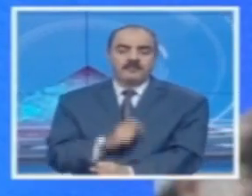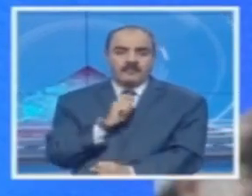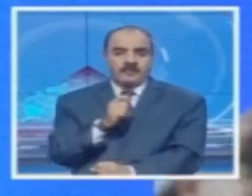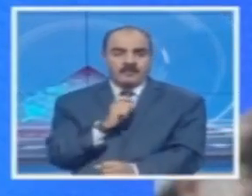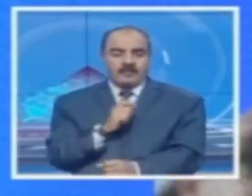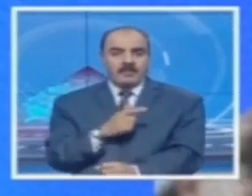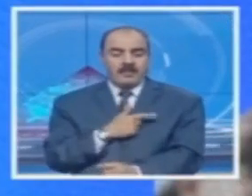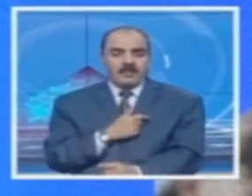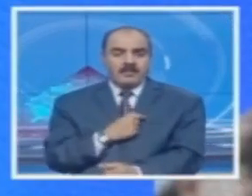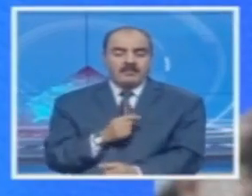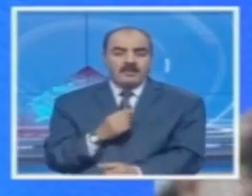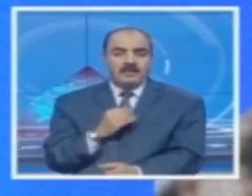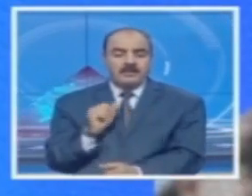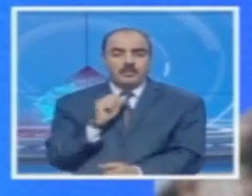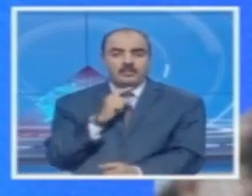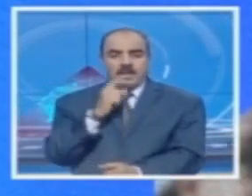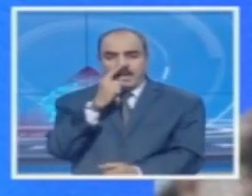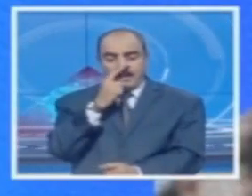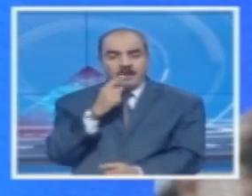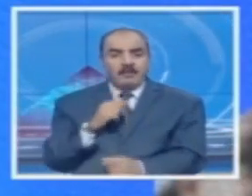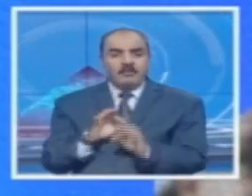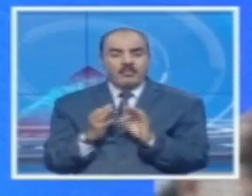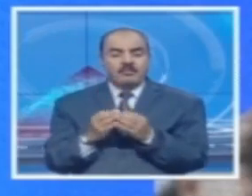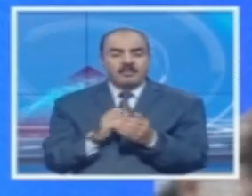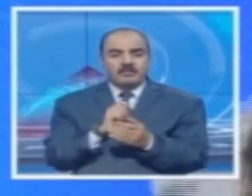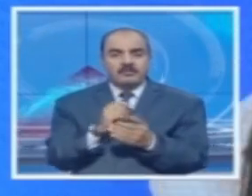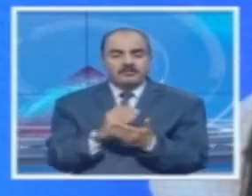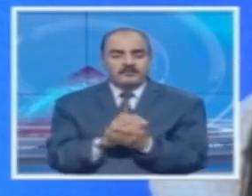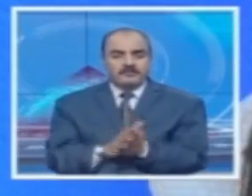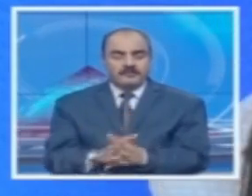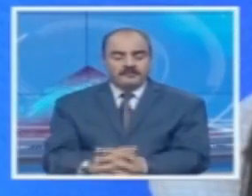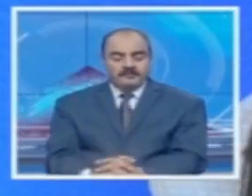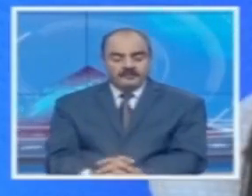النسخة الأولى لمؤتمر سياسات الرعاية الاجتماعية، سارة متولي، التلفزيون المصري.